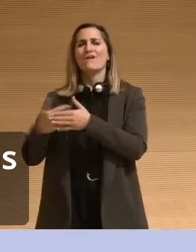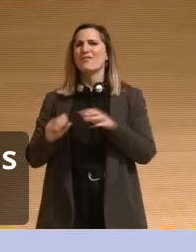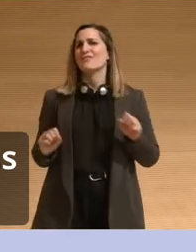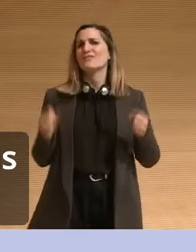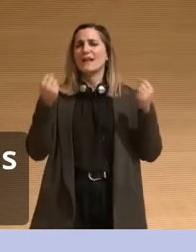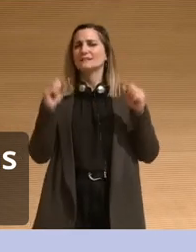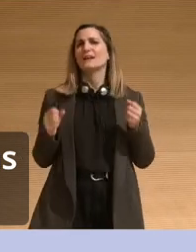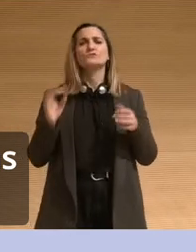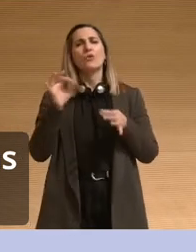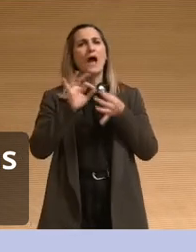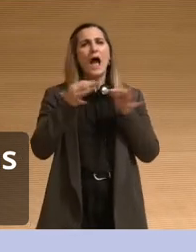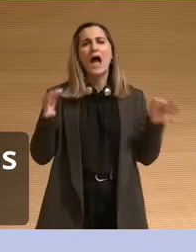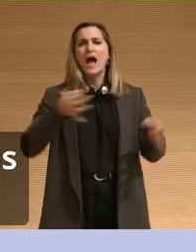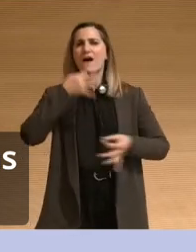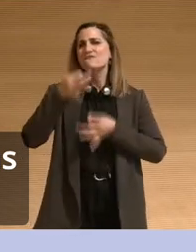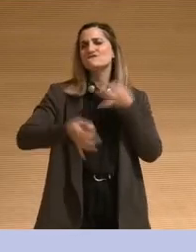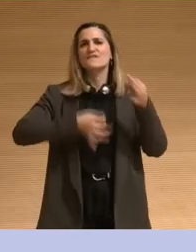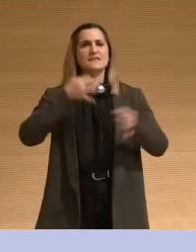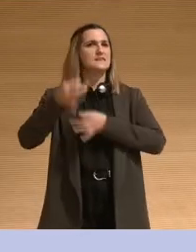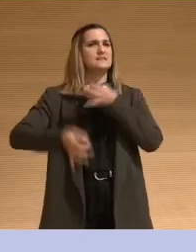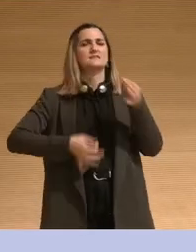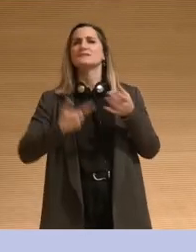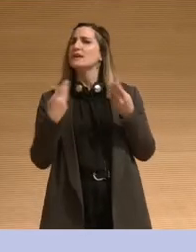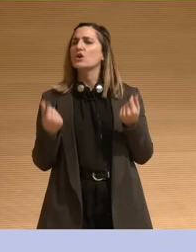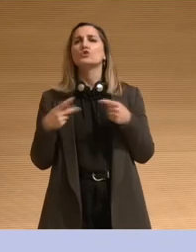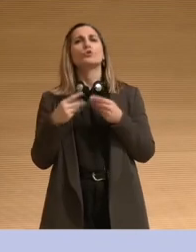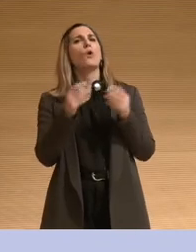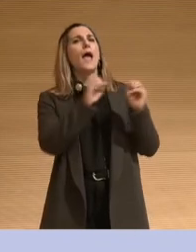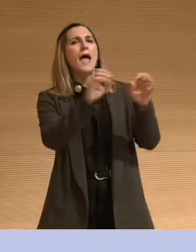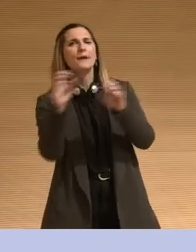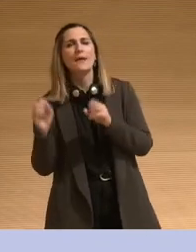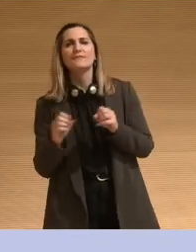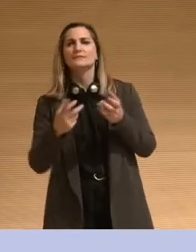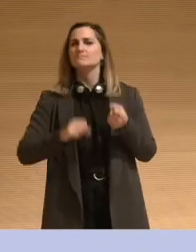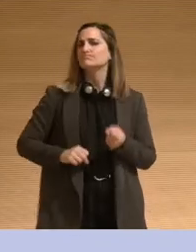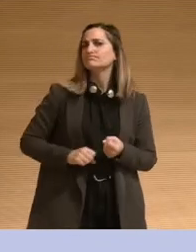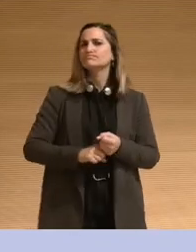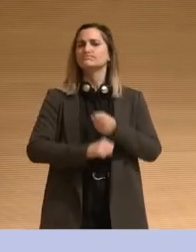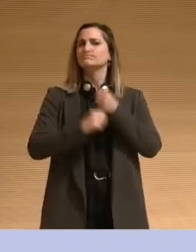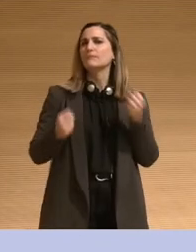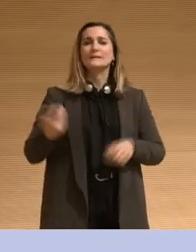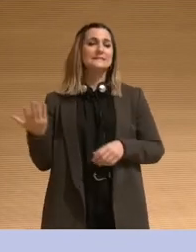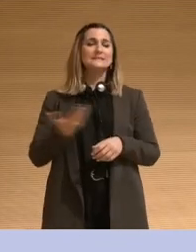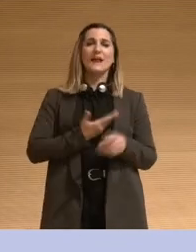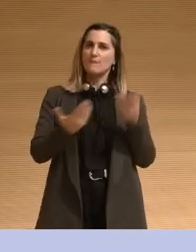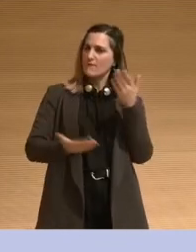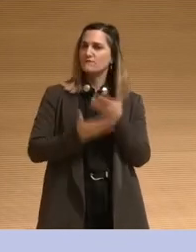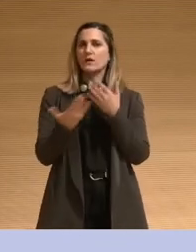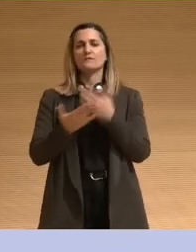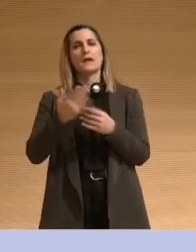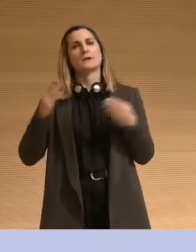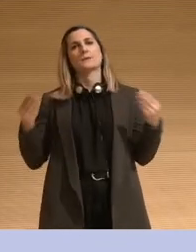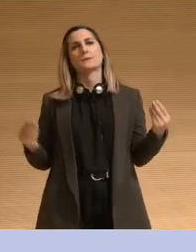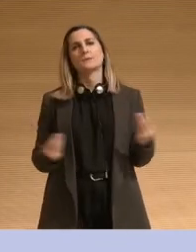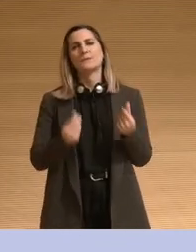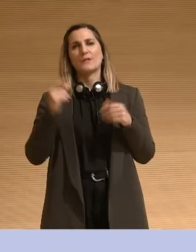αξιοποιώντας την αφήγηση ως ένα εργαλείο εκπαίδευσης, ενδυνάμωσης κοινοτήτων και διαχείρισης τραύματος. Τον τελευταίο χρόνο, μαζί